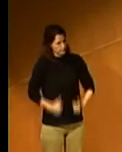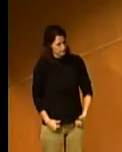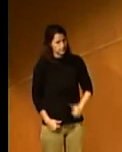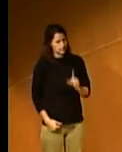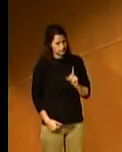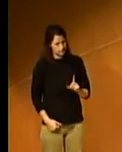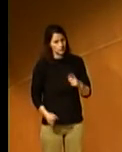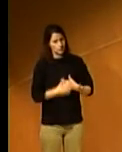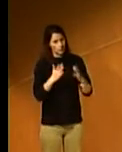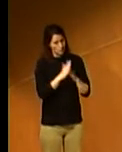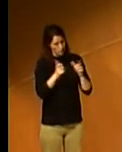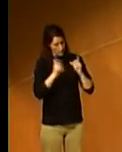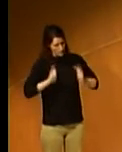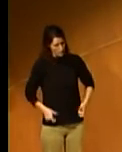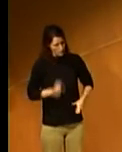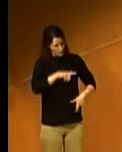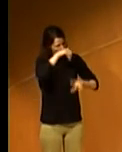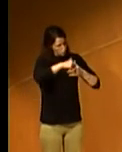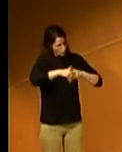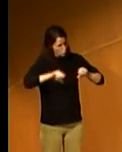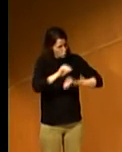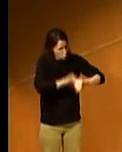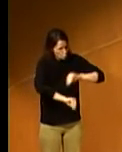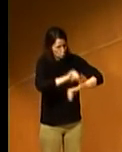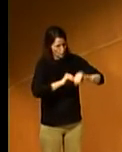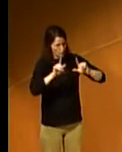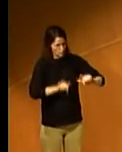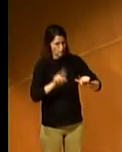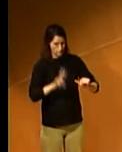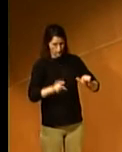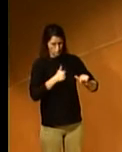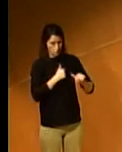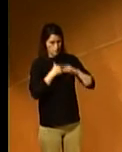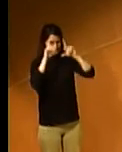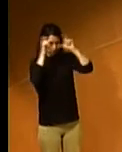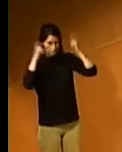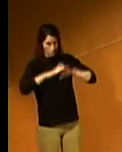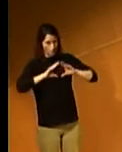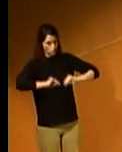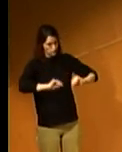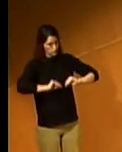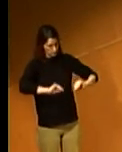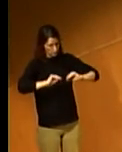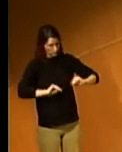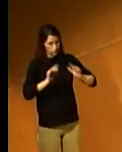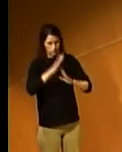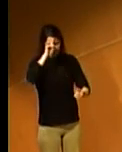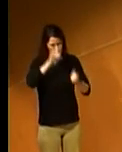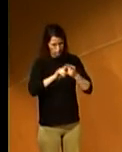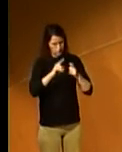laquelle on prodiguait des soins. Et moi, j'étais enseignante en